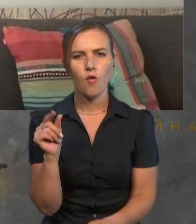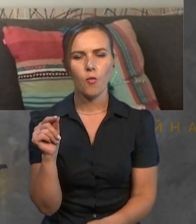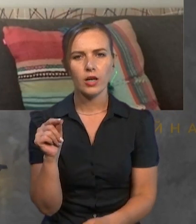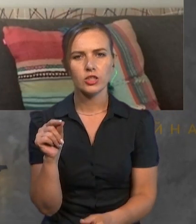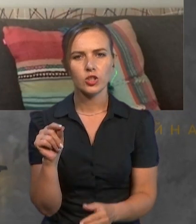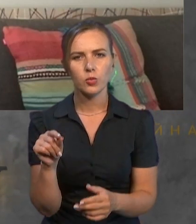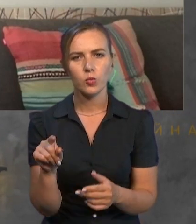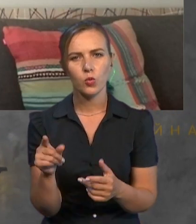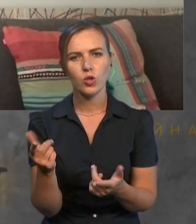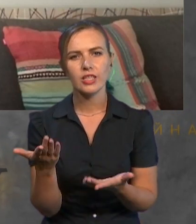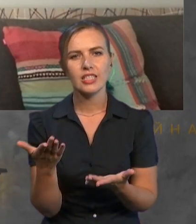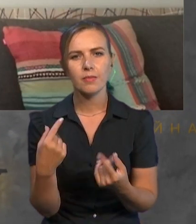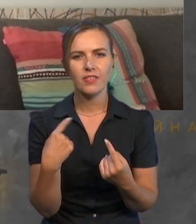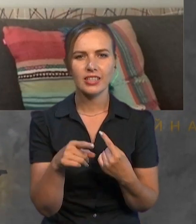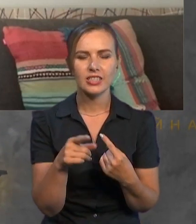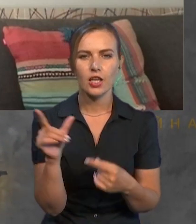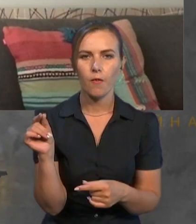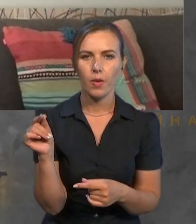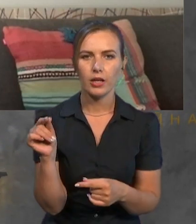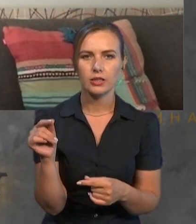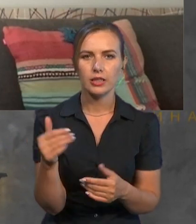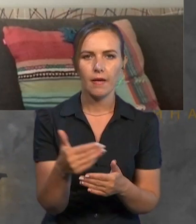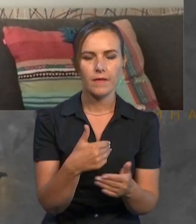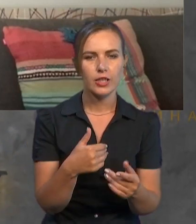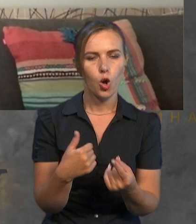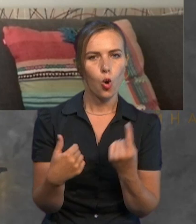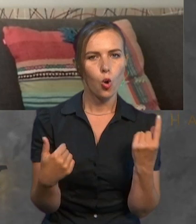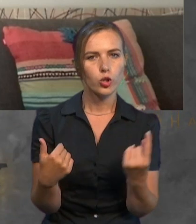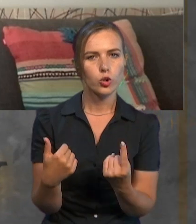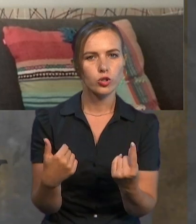відрізняється гра в парі від одиночної?